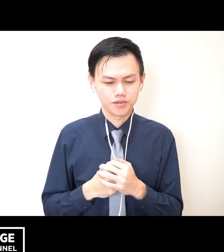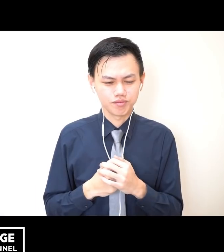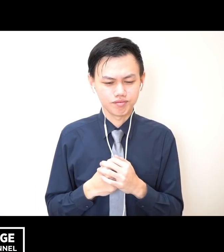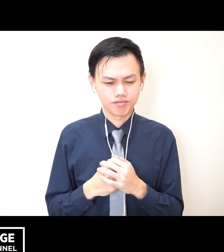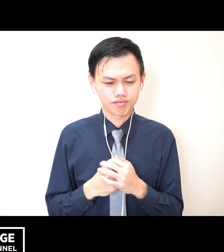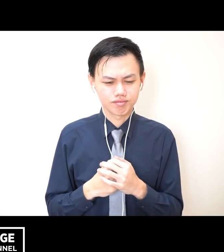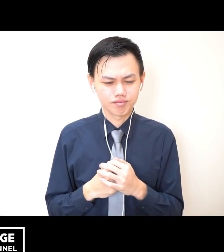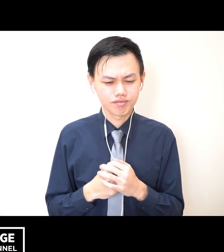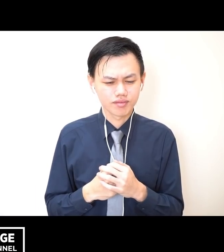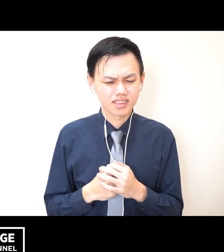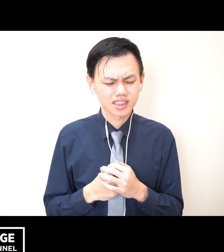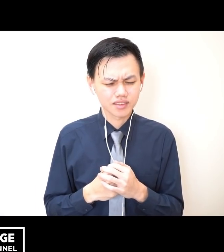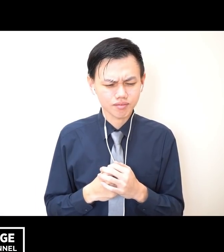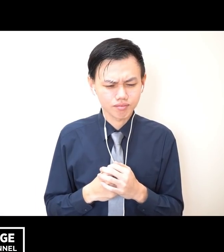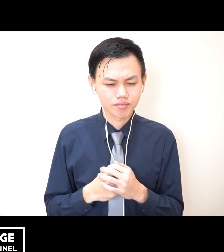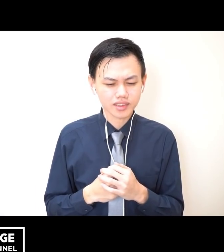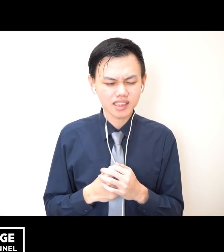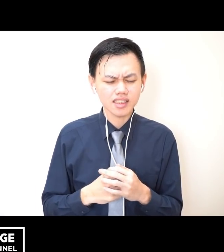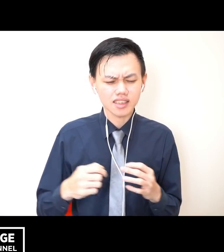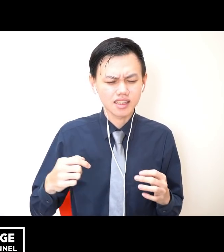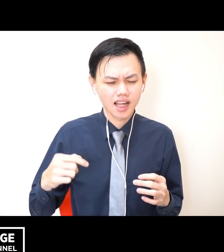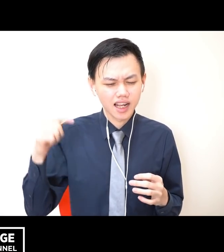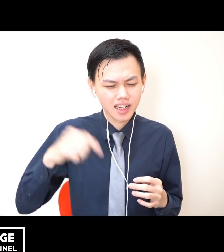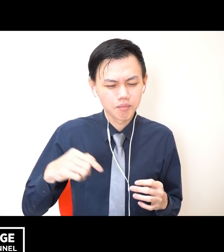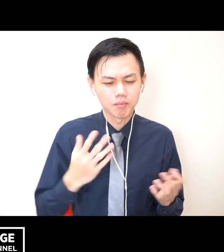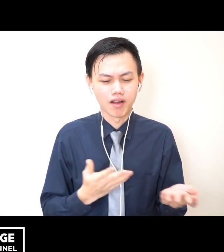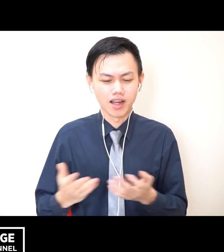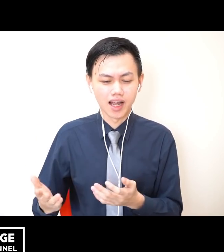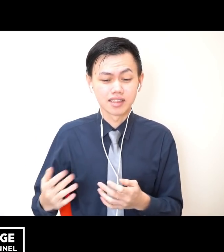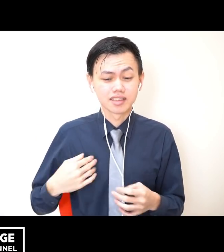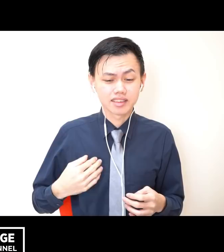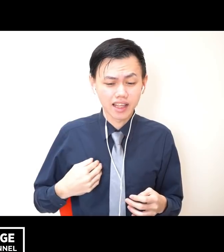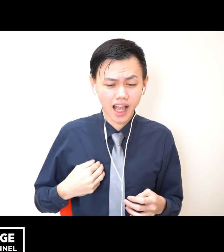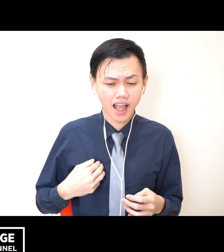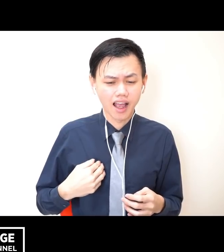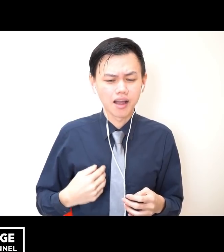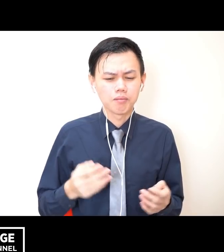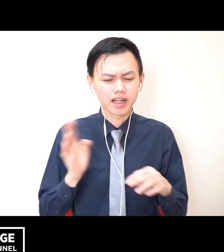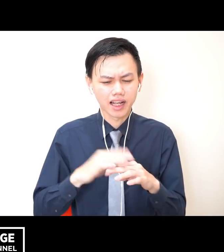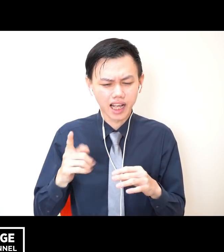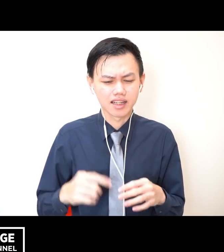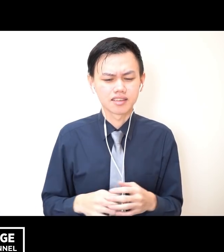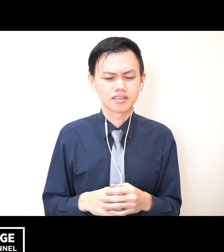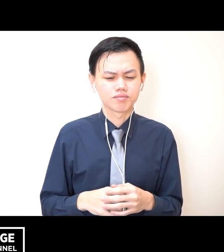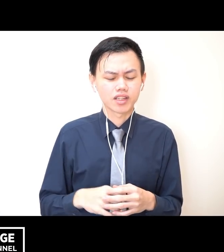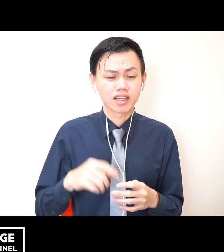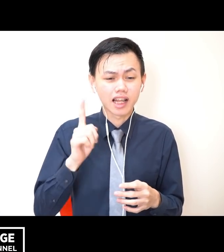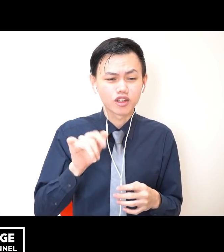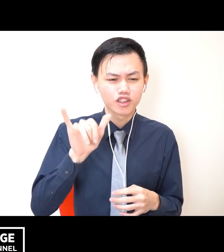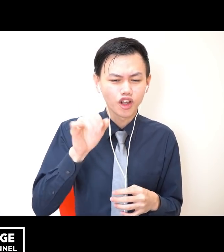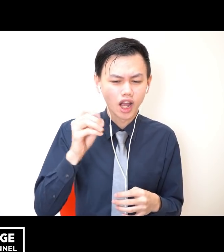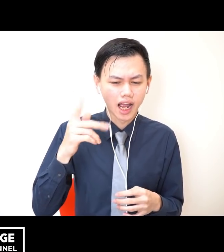yaitu 1 Yohanes 4 ayat yang ke-10. Saya akan bacakan dalam terjemahan sederhana bahasa Indonesia. Dikatakan